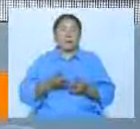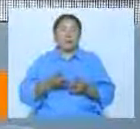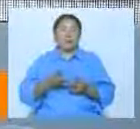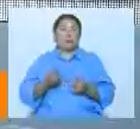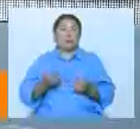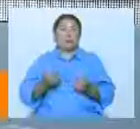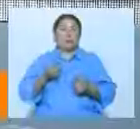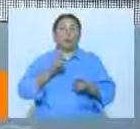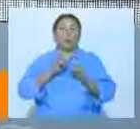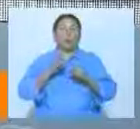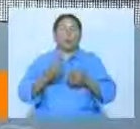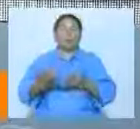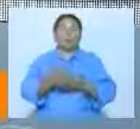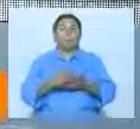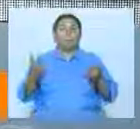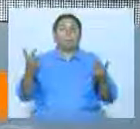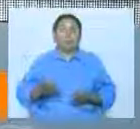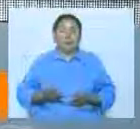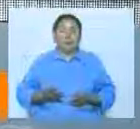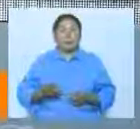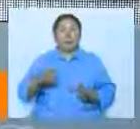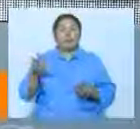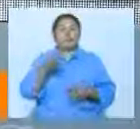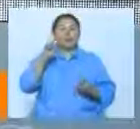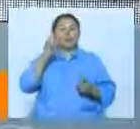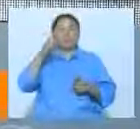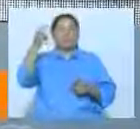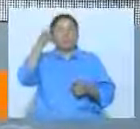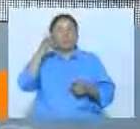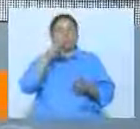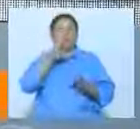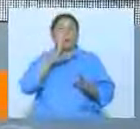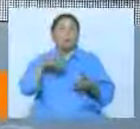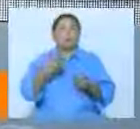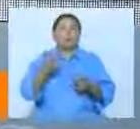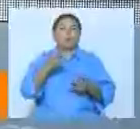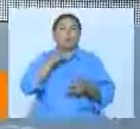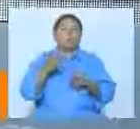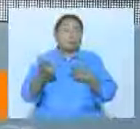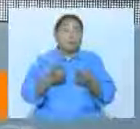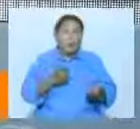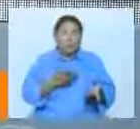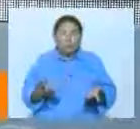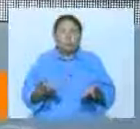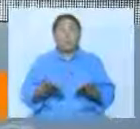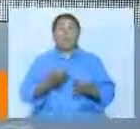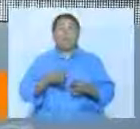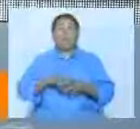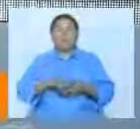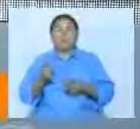жинап алуымыз керек. Бізде мысалы ойлайды, неге суды бермейді? Суды бірінші дайындау керек. Оны дайындау процесі